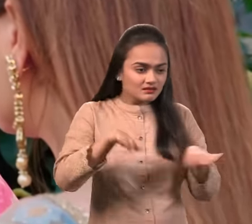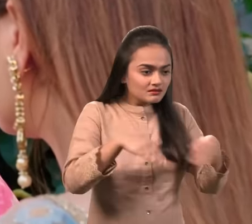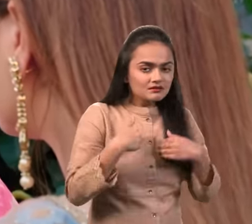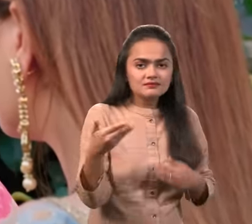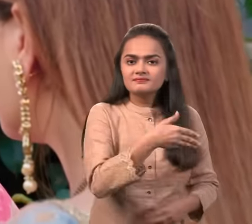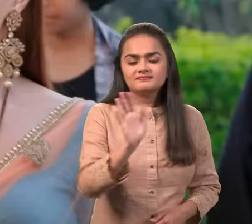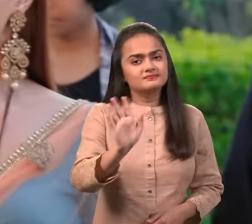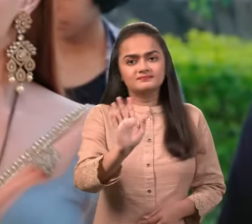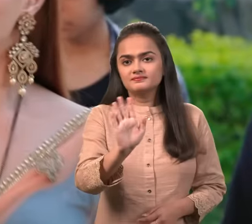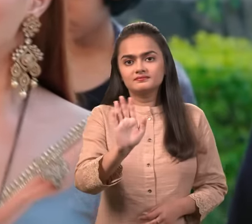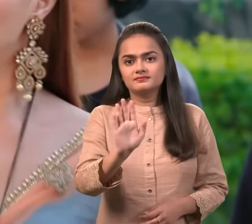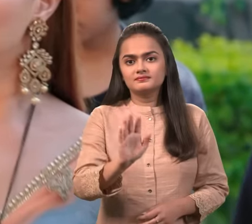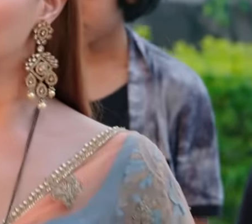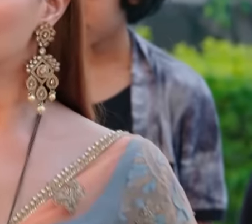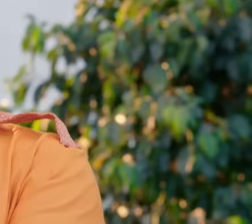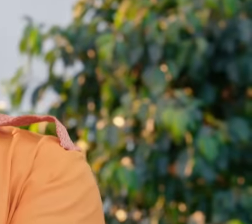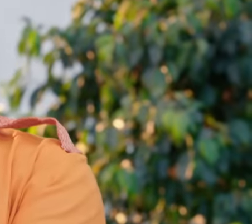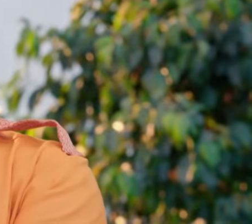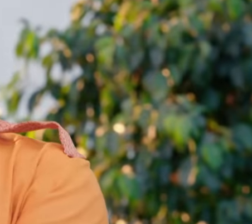उनके पैर ना छू।